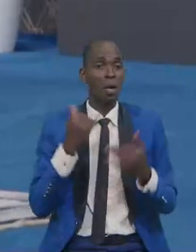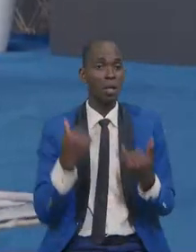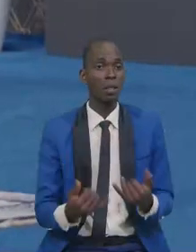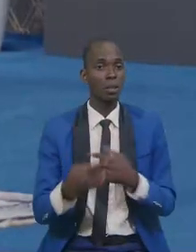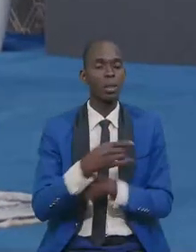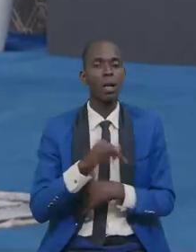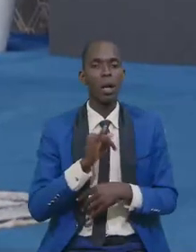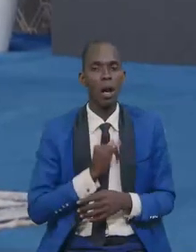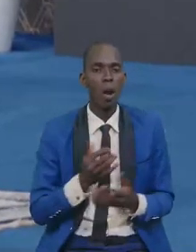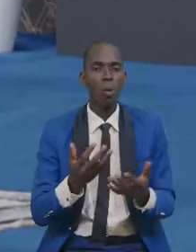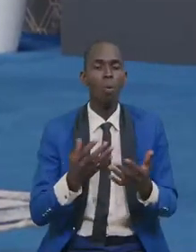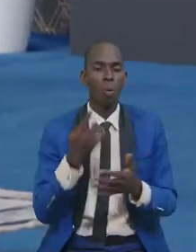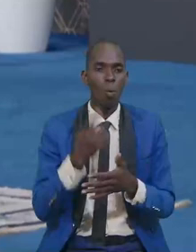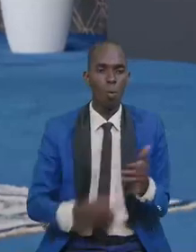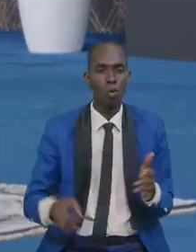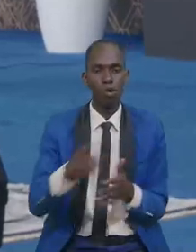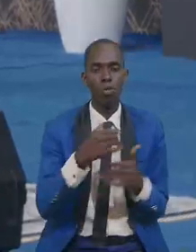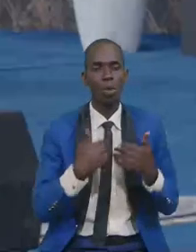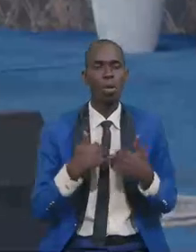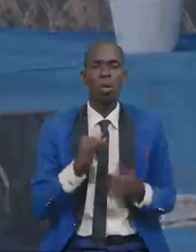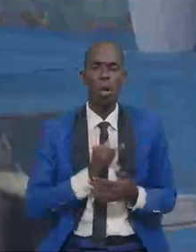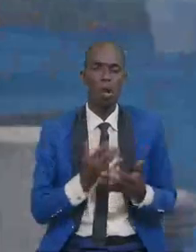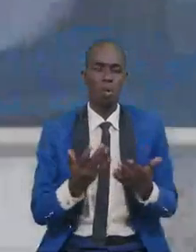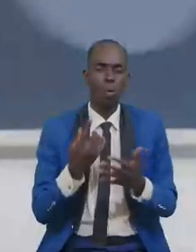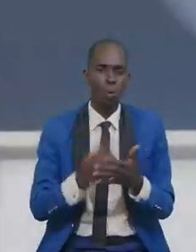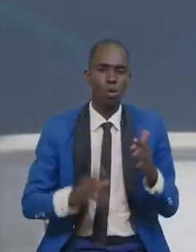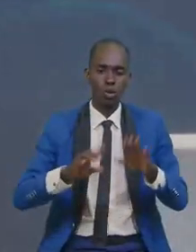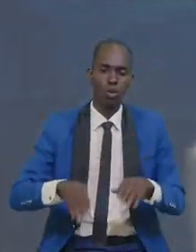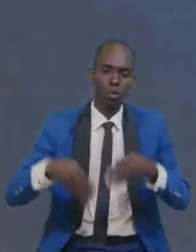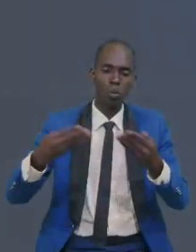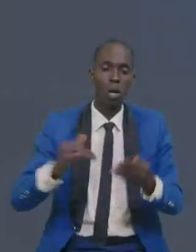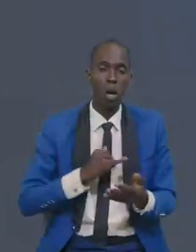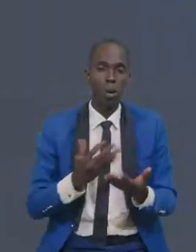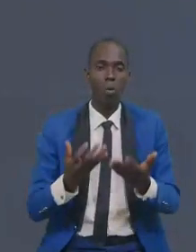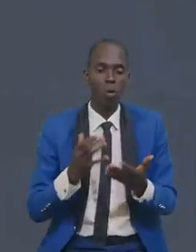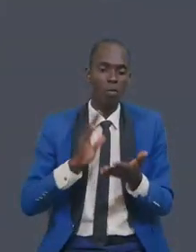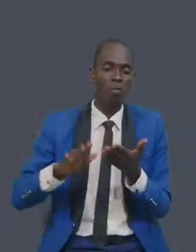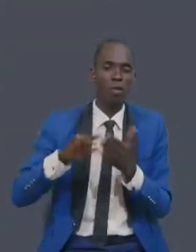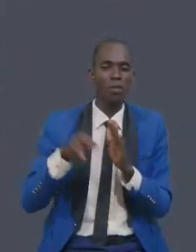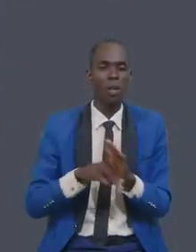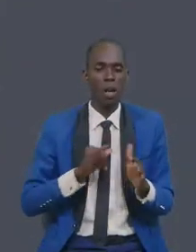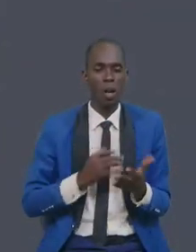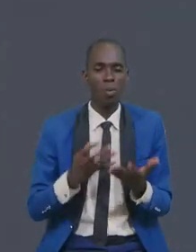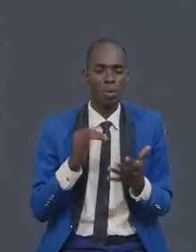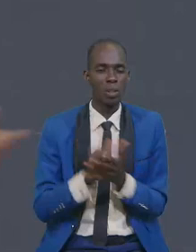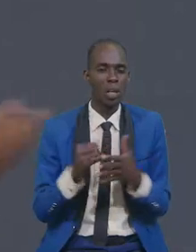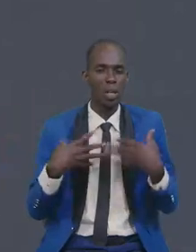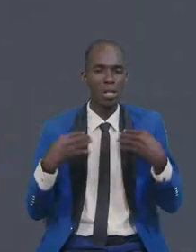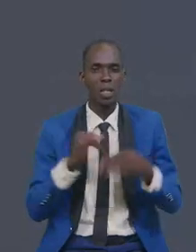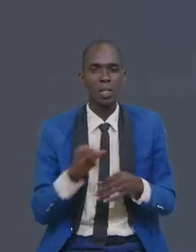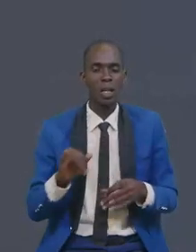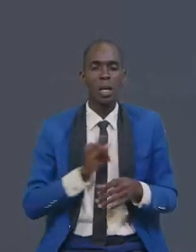aujourd'hui. Je veux ce que tu as. Je veux ce que tu pourvois. Je veux ce pardon. Je veux ce